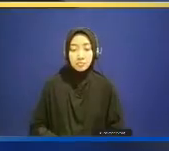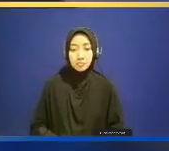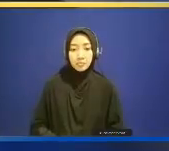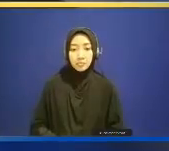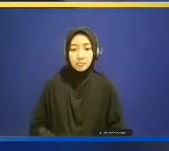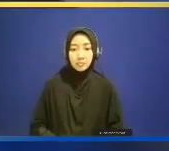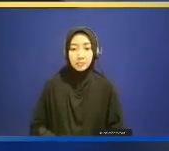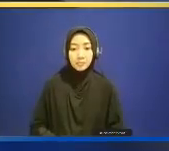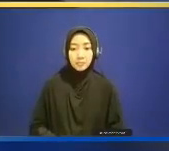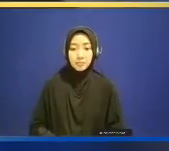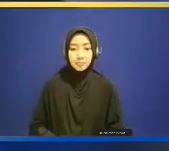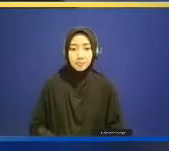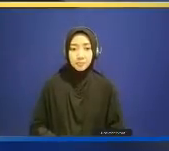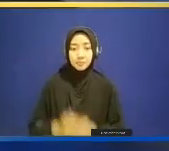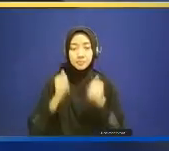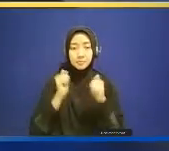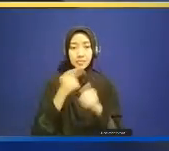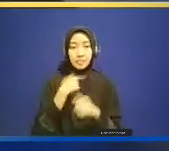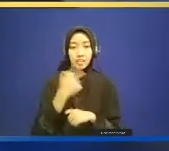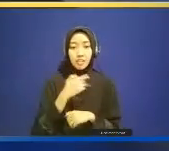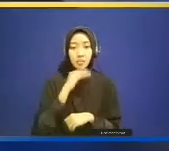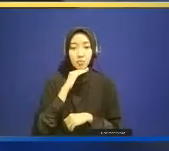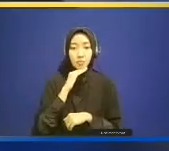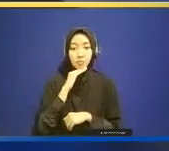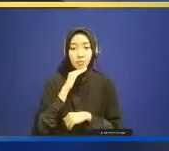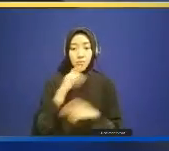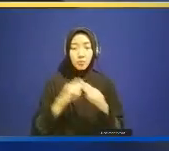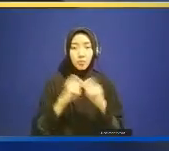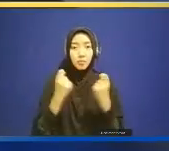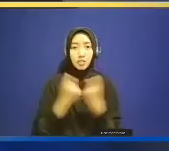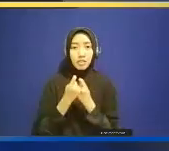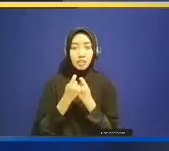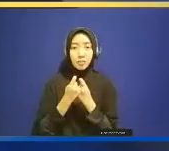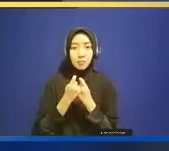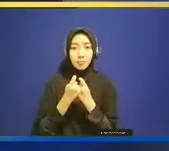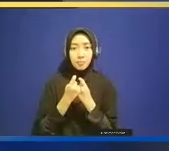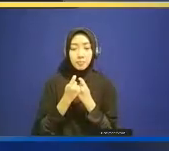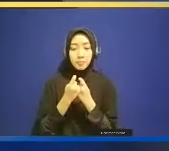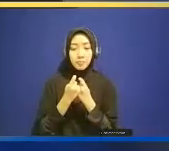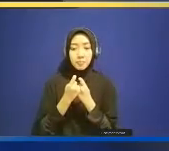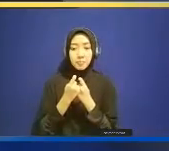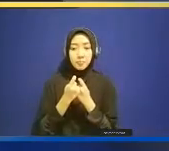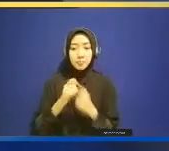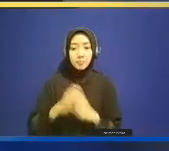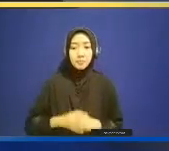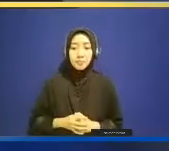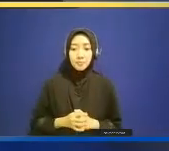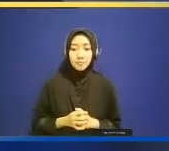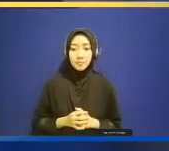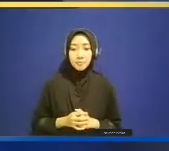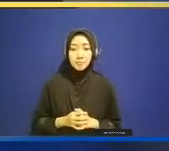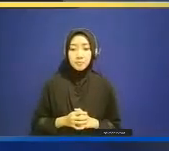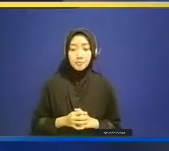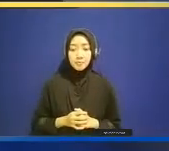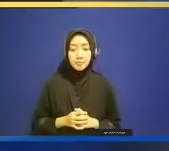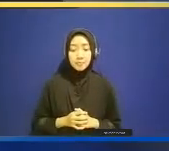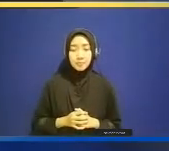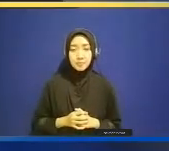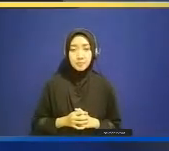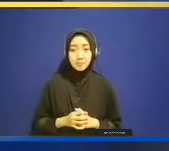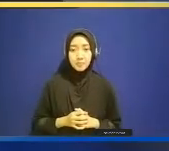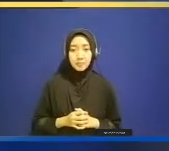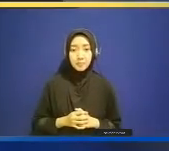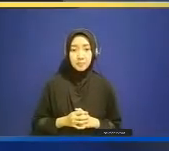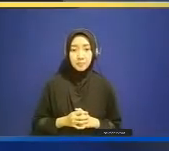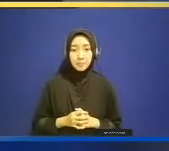Hai by kita menunggu tim dokumentasi Kita ready dulu ya nge-rap Man Hai